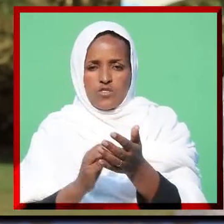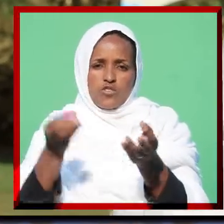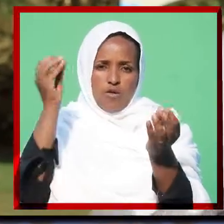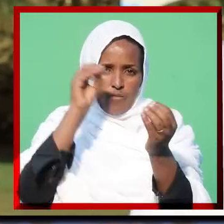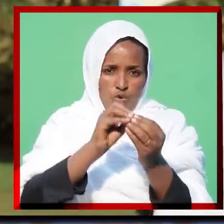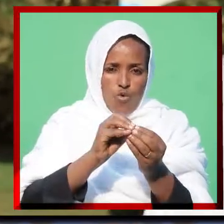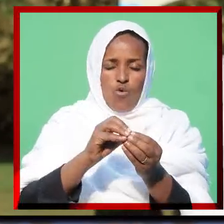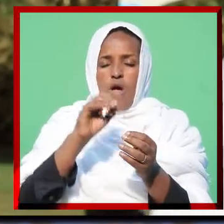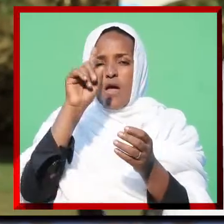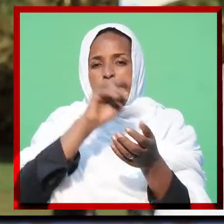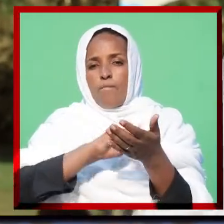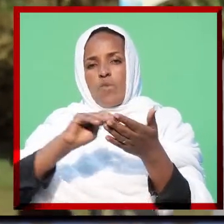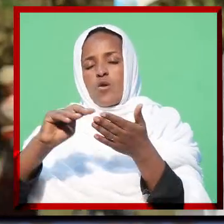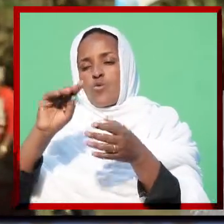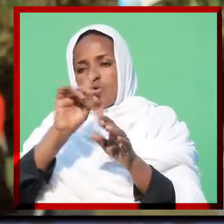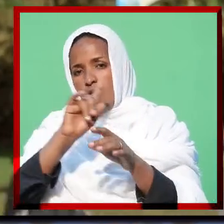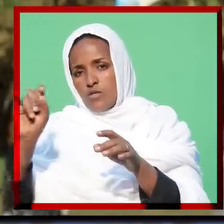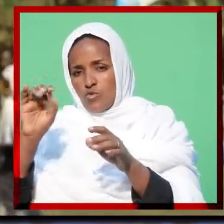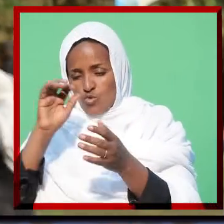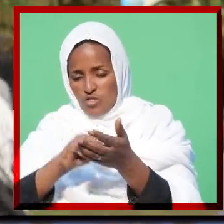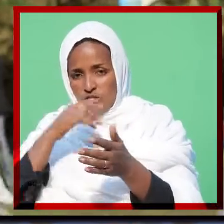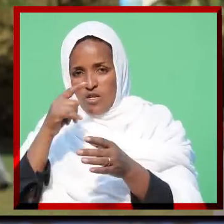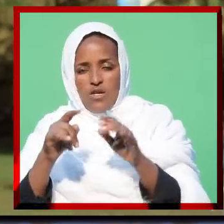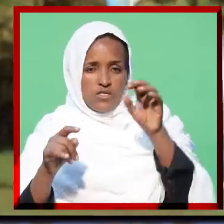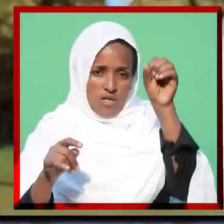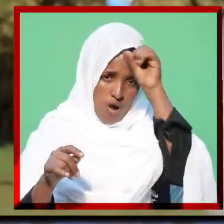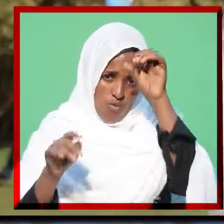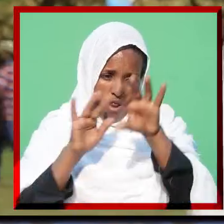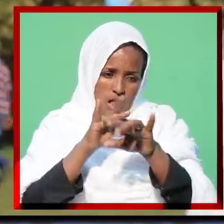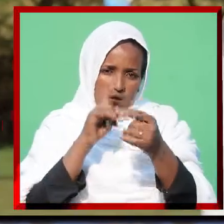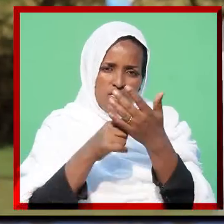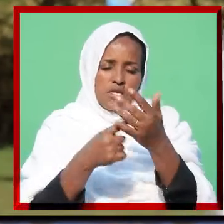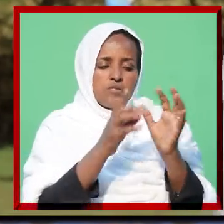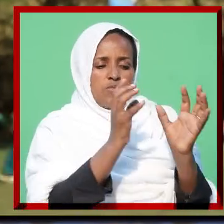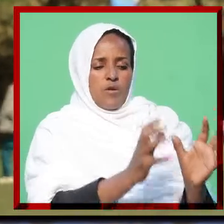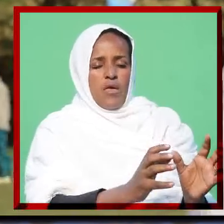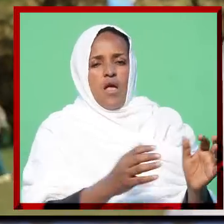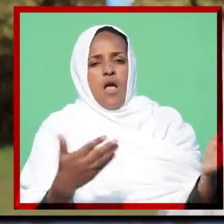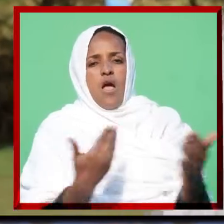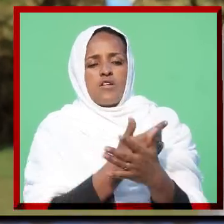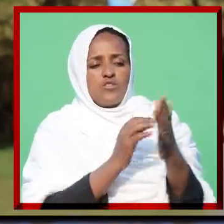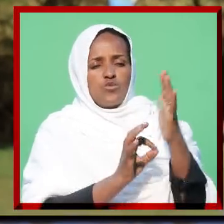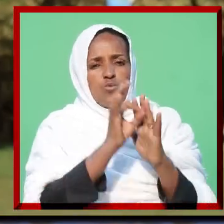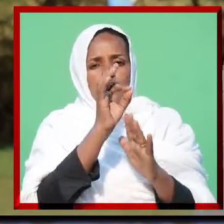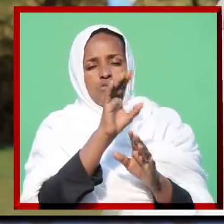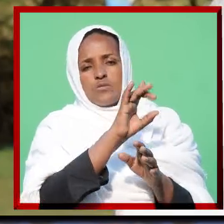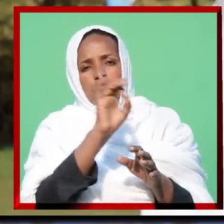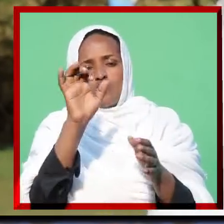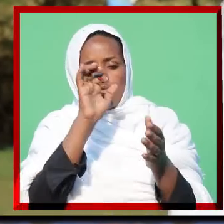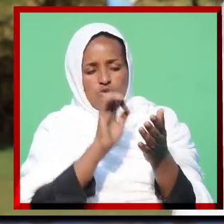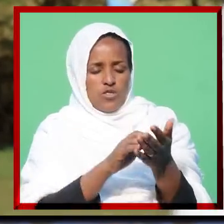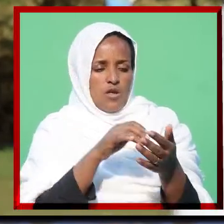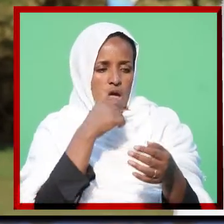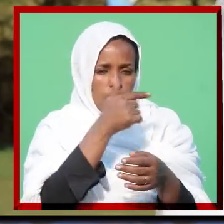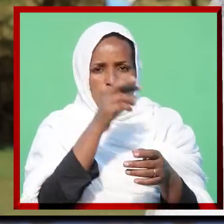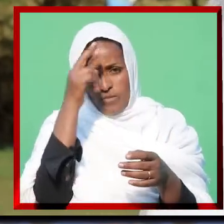1 ሚሊዮን ከ100 ሺ ሲል ሳሙኤል ካልዕ ላይ ግን እነዚህ መደበኛ ናቸው ብሎ አዲስ የተቆጠሩት 800 ሺ